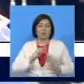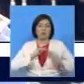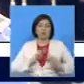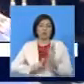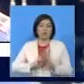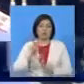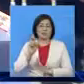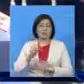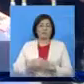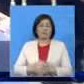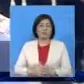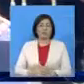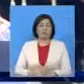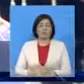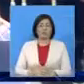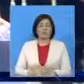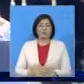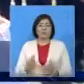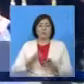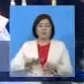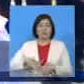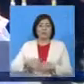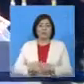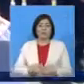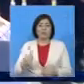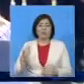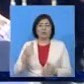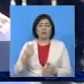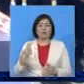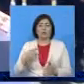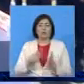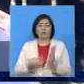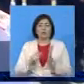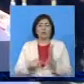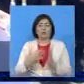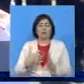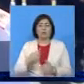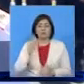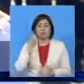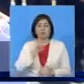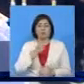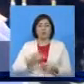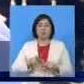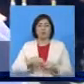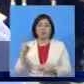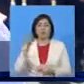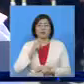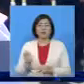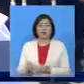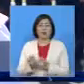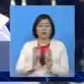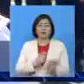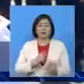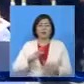болып, аудандық ішкі істер болып аталады. Сонан соң ғана барып 65-ші жылдар осы Хромтау ауданы құрылғаннан кейін осында көшіп келді. Одан